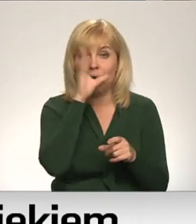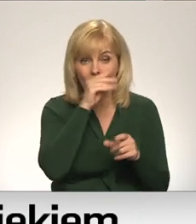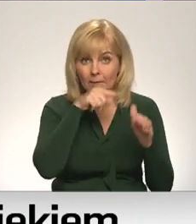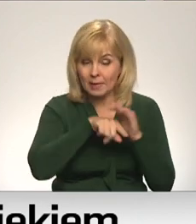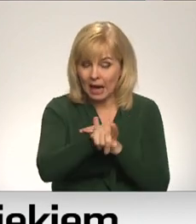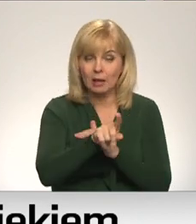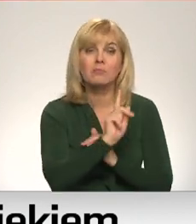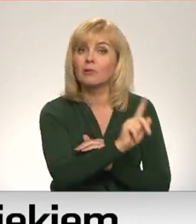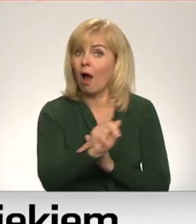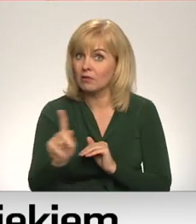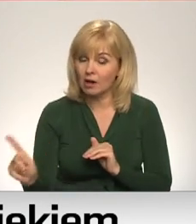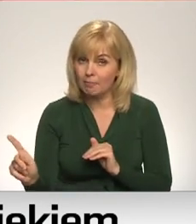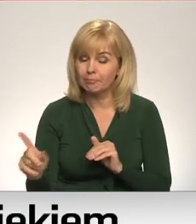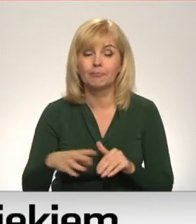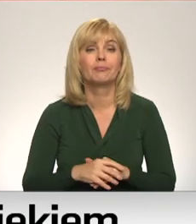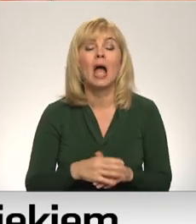ikvienam.